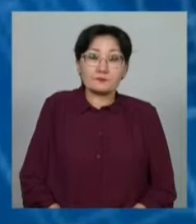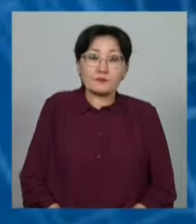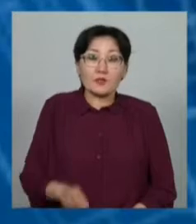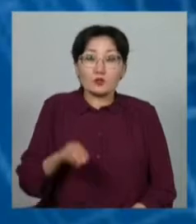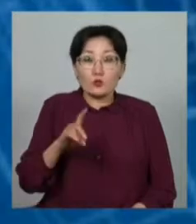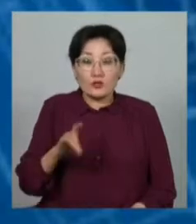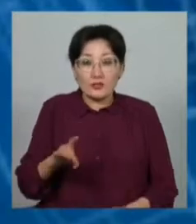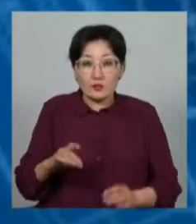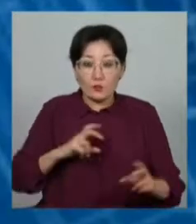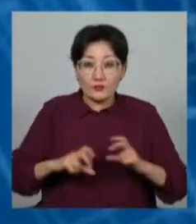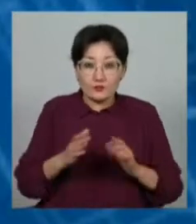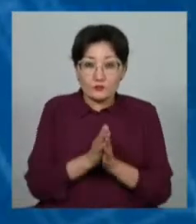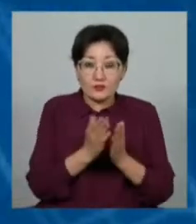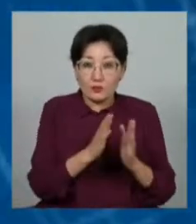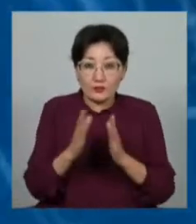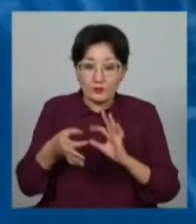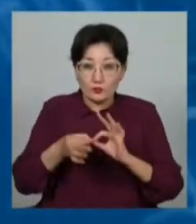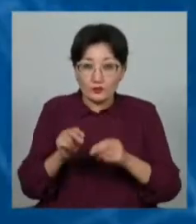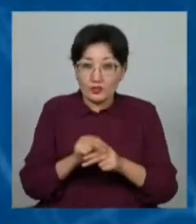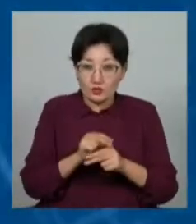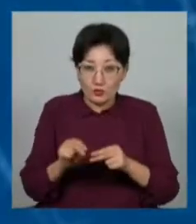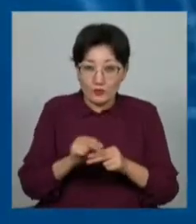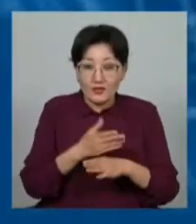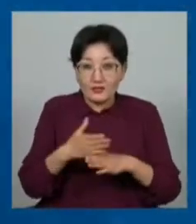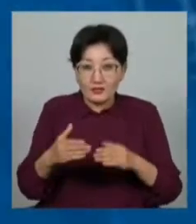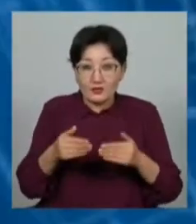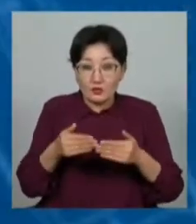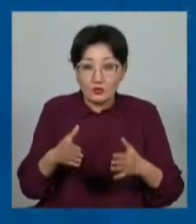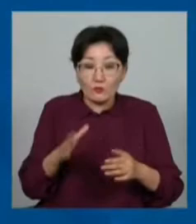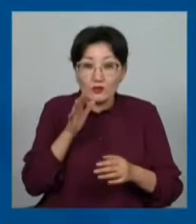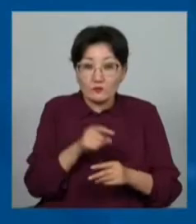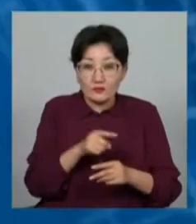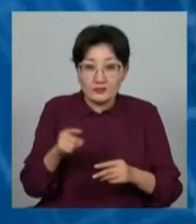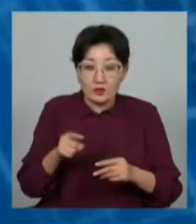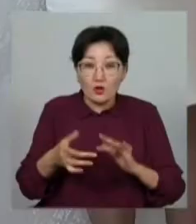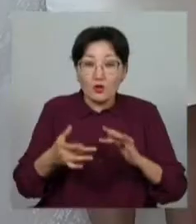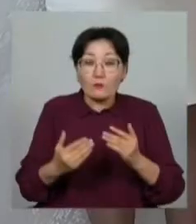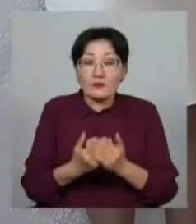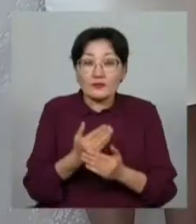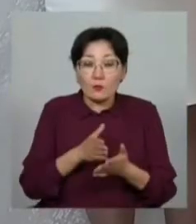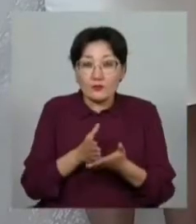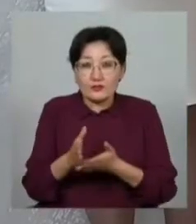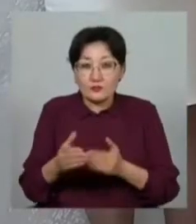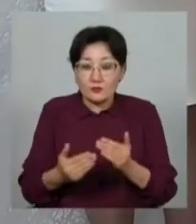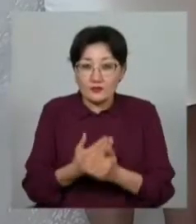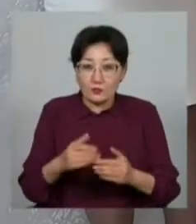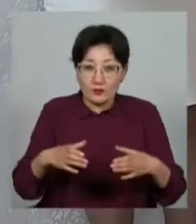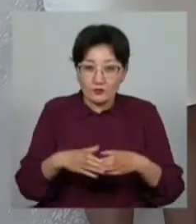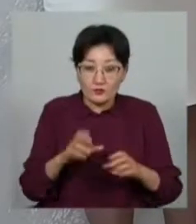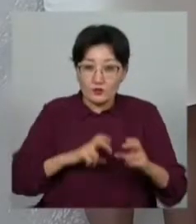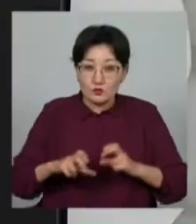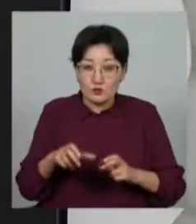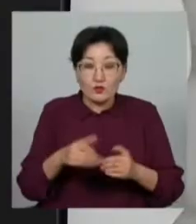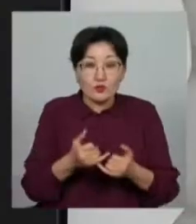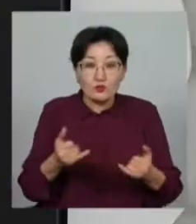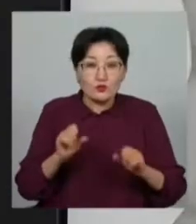Тұран университетінің кітапханасы күрделі жаңартудан кейін есігін айқара ашты. Аз уақыттың ішінде инновациялық бағытты жаңарған кешенде студенттер үшін мүмкіндік